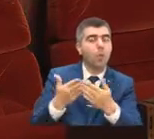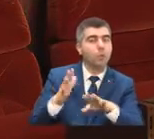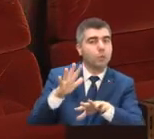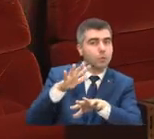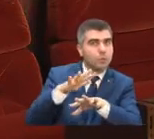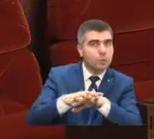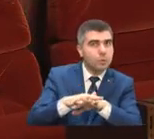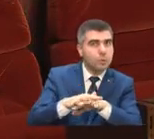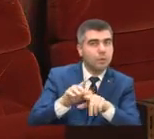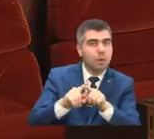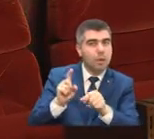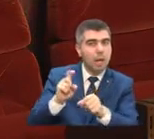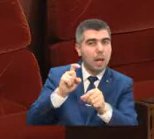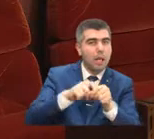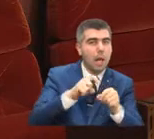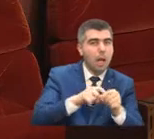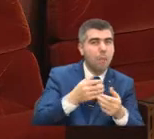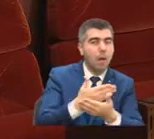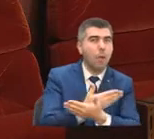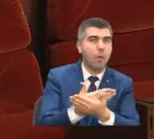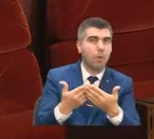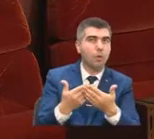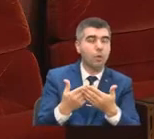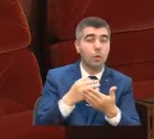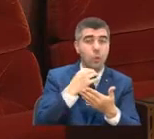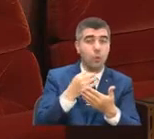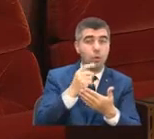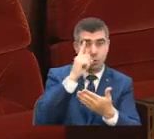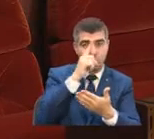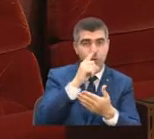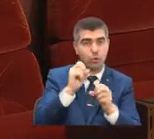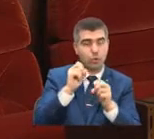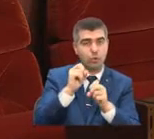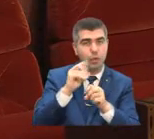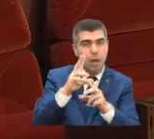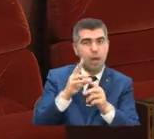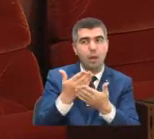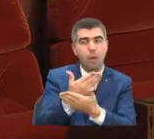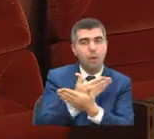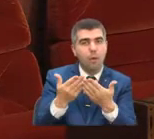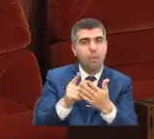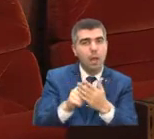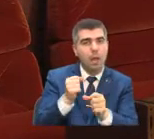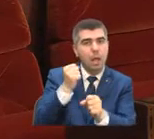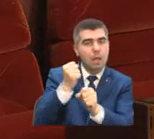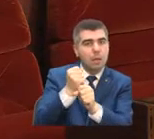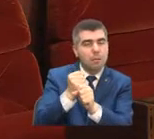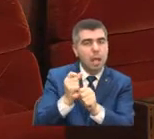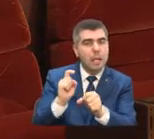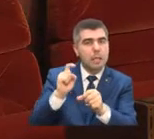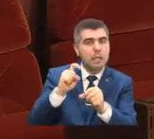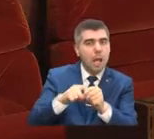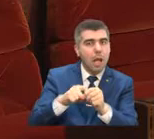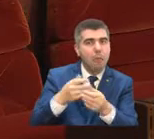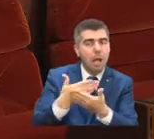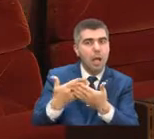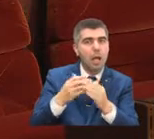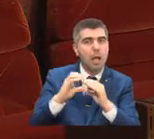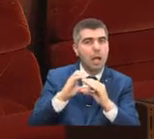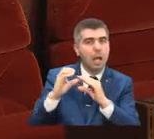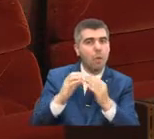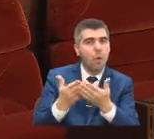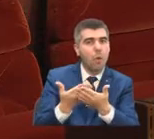وبين المركزيات النقابية، لأننا نحن كنا سويا ينبغي أن نعمل على تقوية العمل النقابي، وأن الحوار الاجتماعي